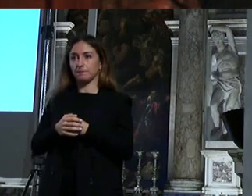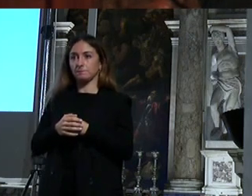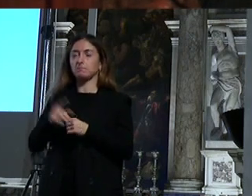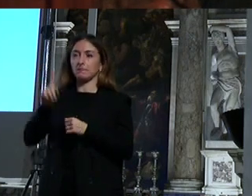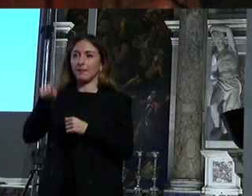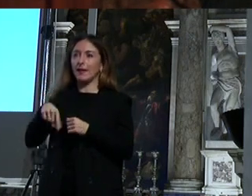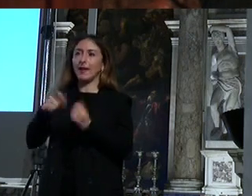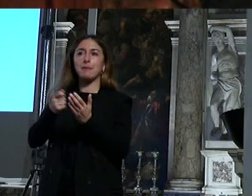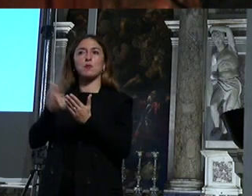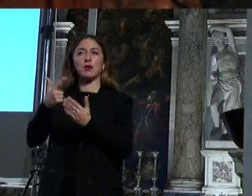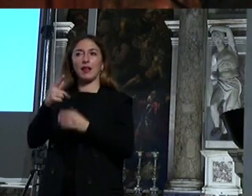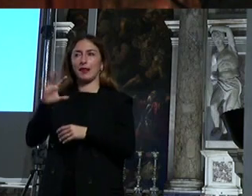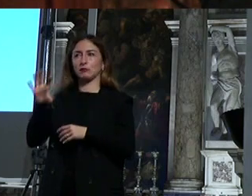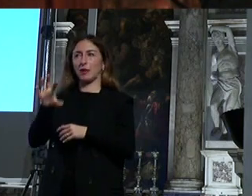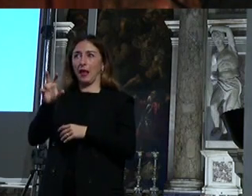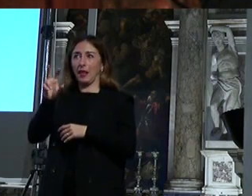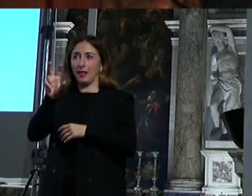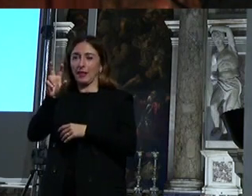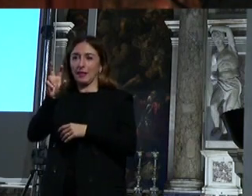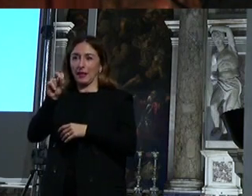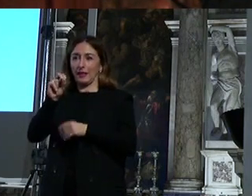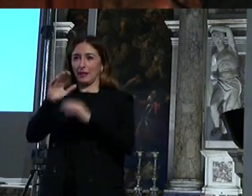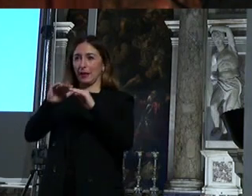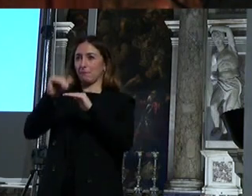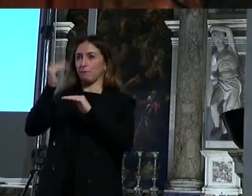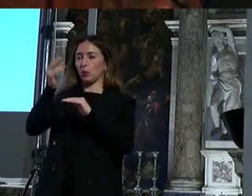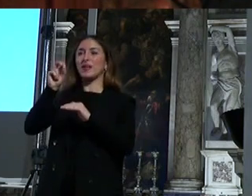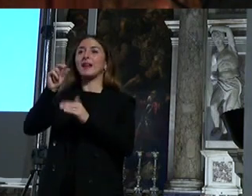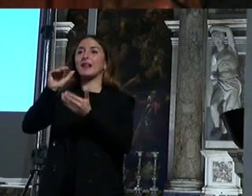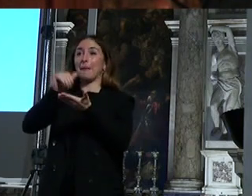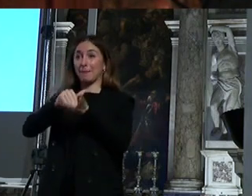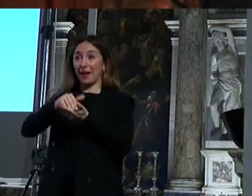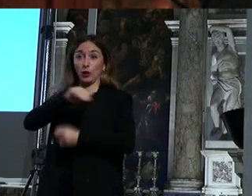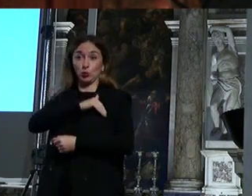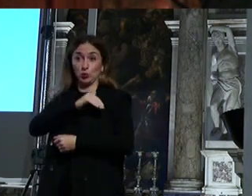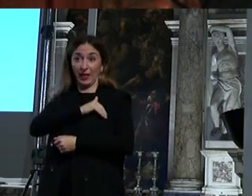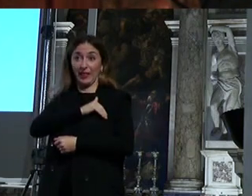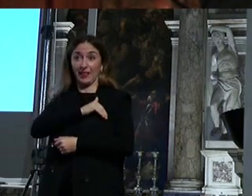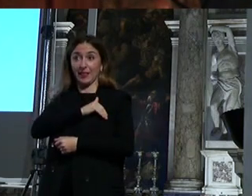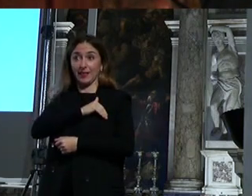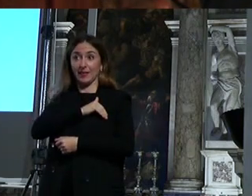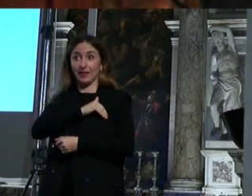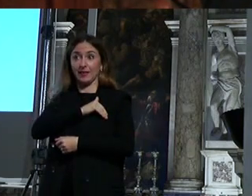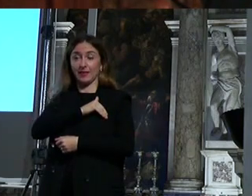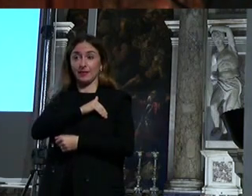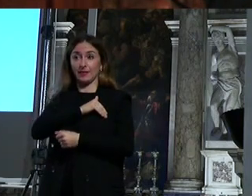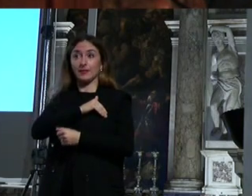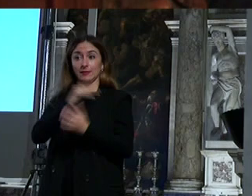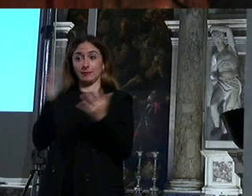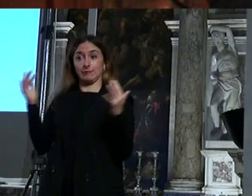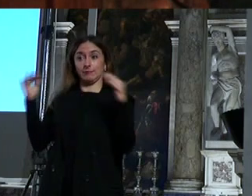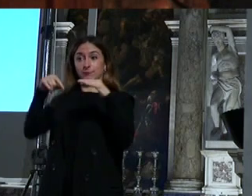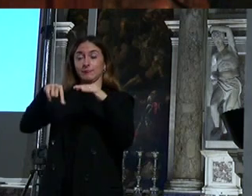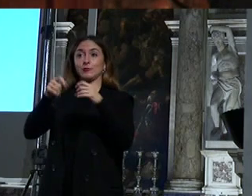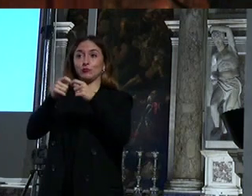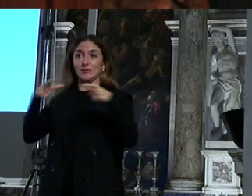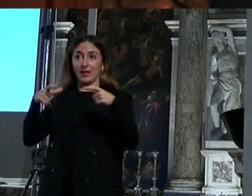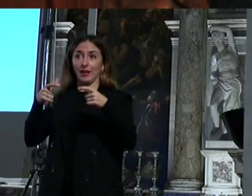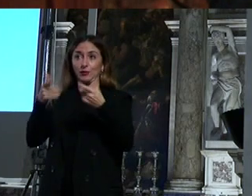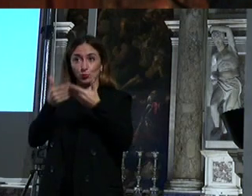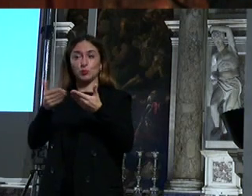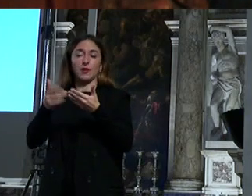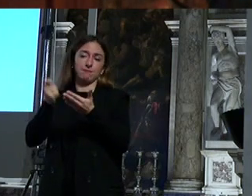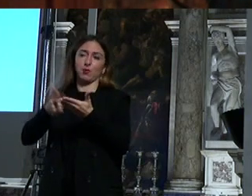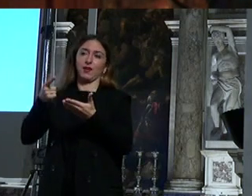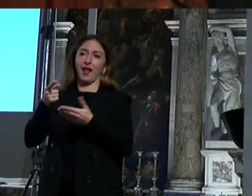circa 30, più di 30.000 studenti che studiano nella nostra città.